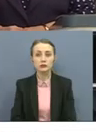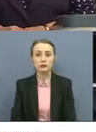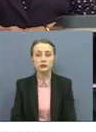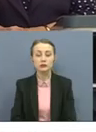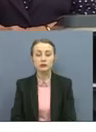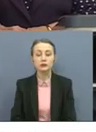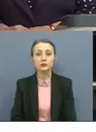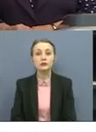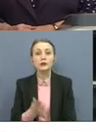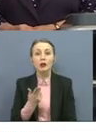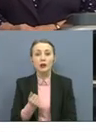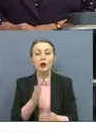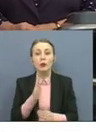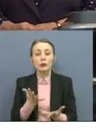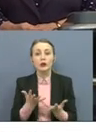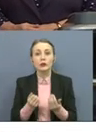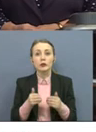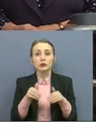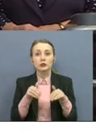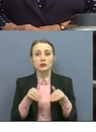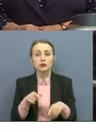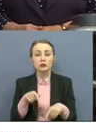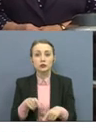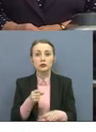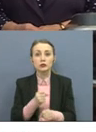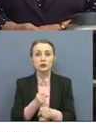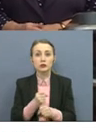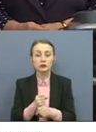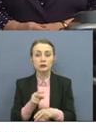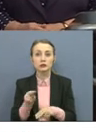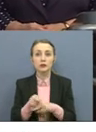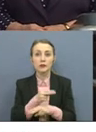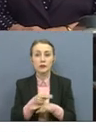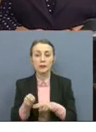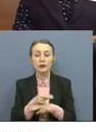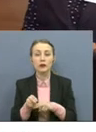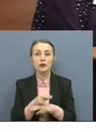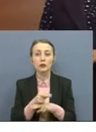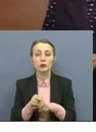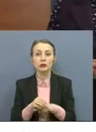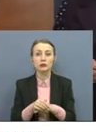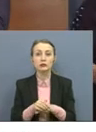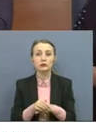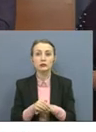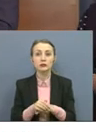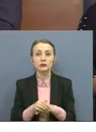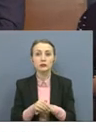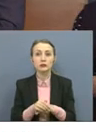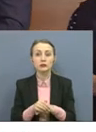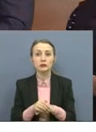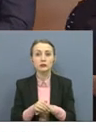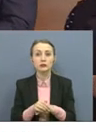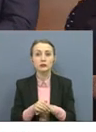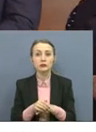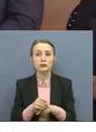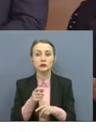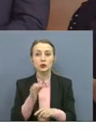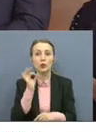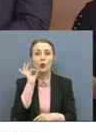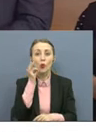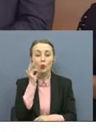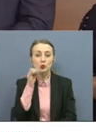Поручение дайын Ахим районы. Не только область должна помогать, правильно? Вы тоже должны помогать же. Вот обязательство взял Ахим районы. Осенью приеду, Асеке, приму вот это